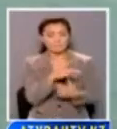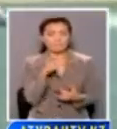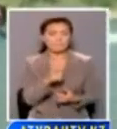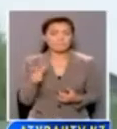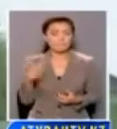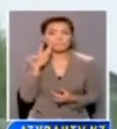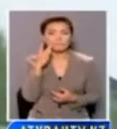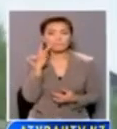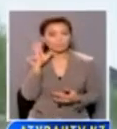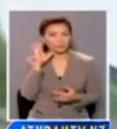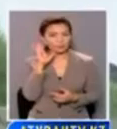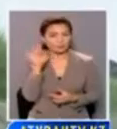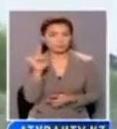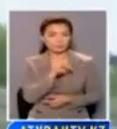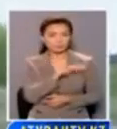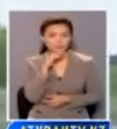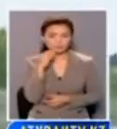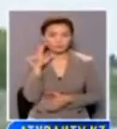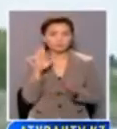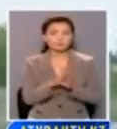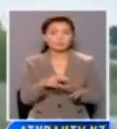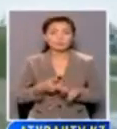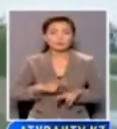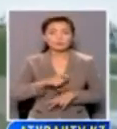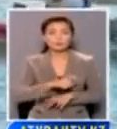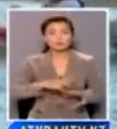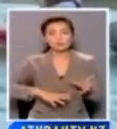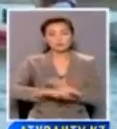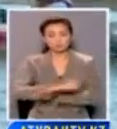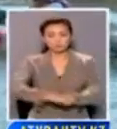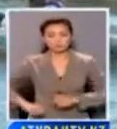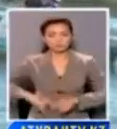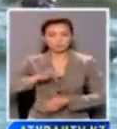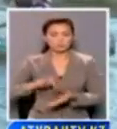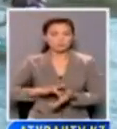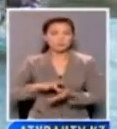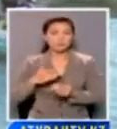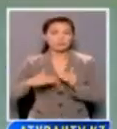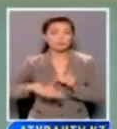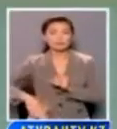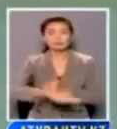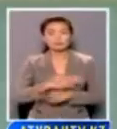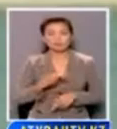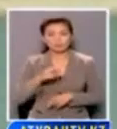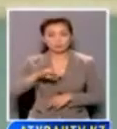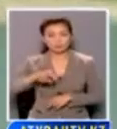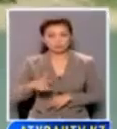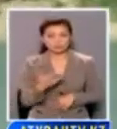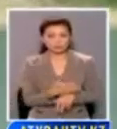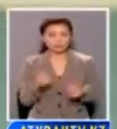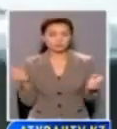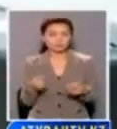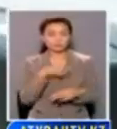не соблюдают это правило. Большое число отдыхающих на территории от центрального пляжа до микрорайона Геолог.